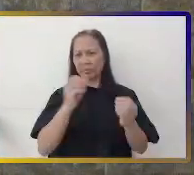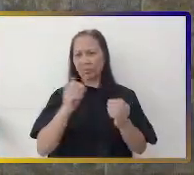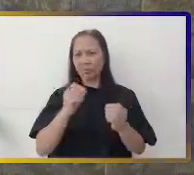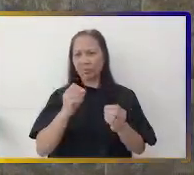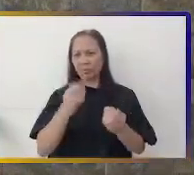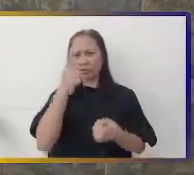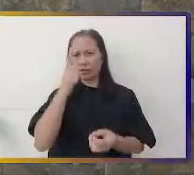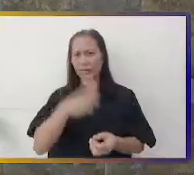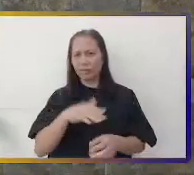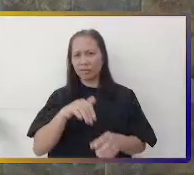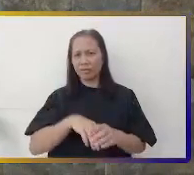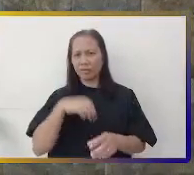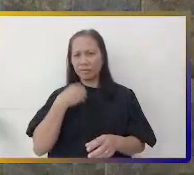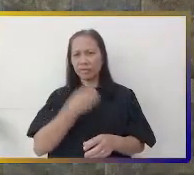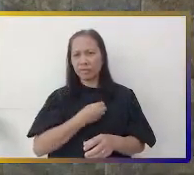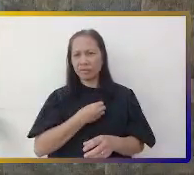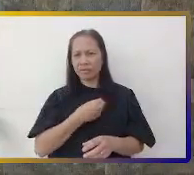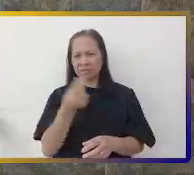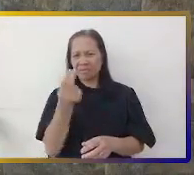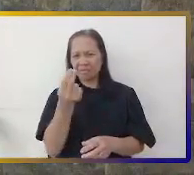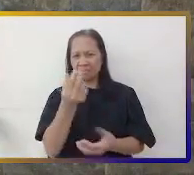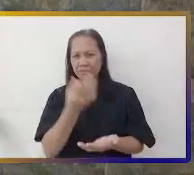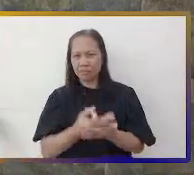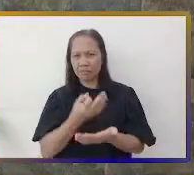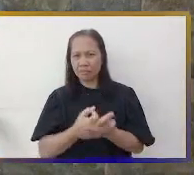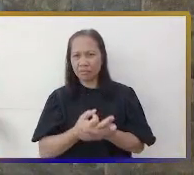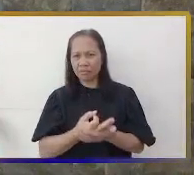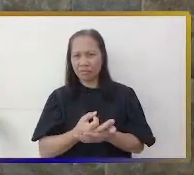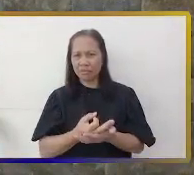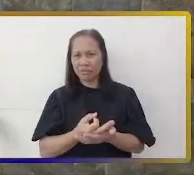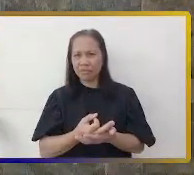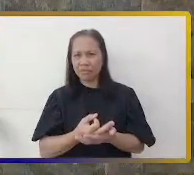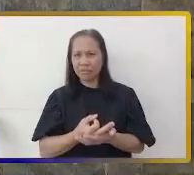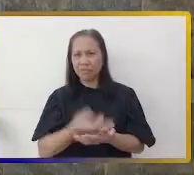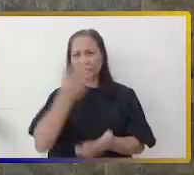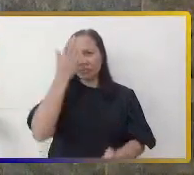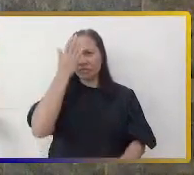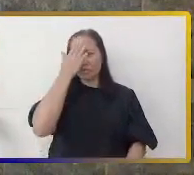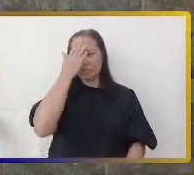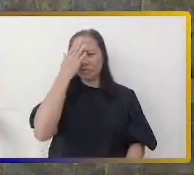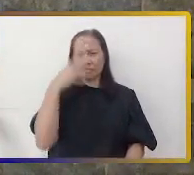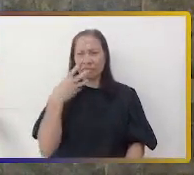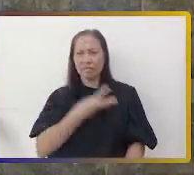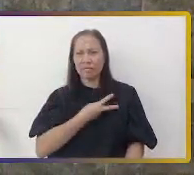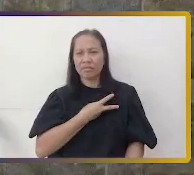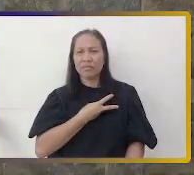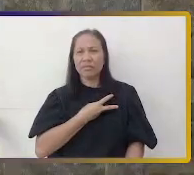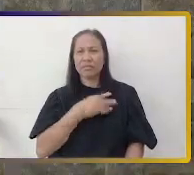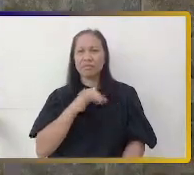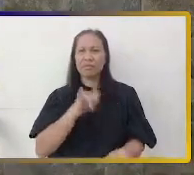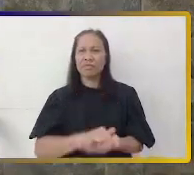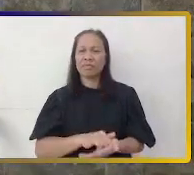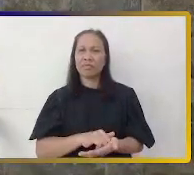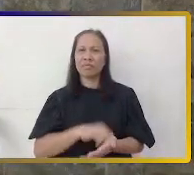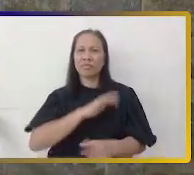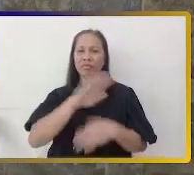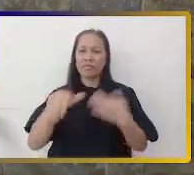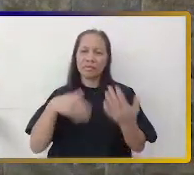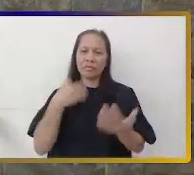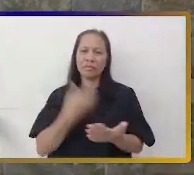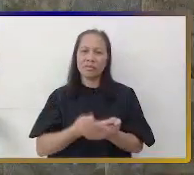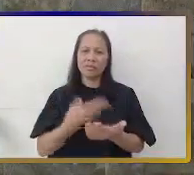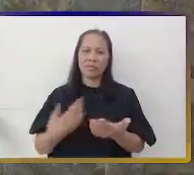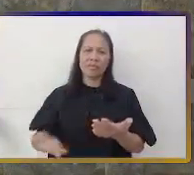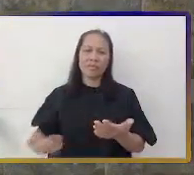kung siyaang nagmamay-ari ng lahat Ultimo nga buhay natin pagmamay-ari niya eh you see